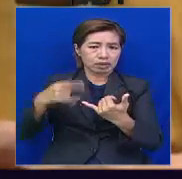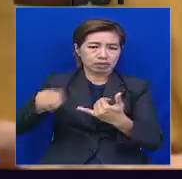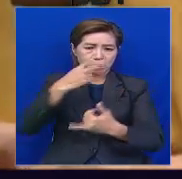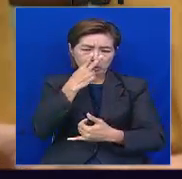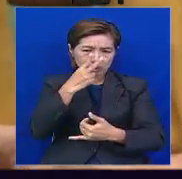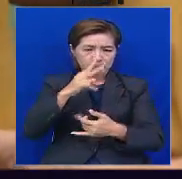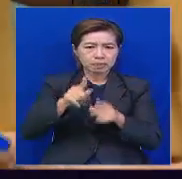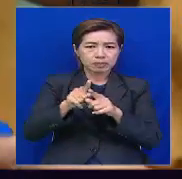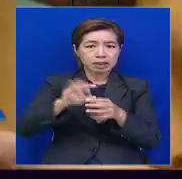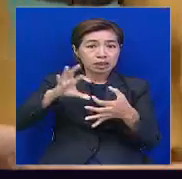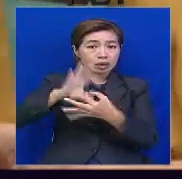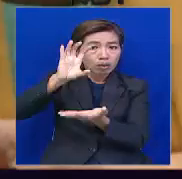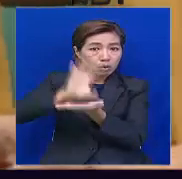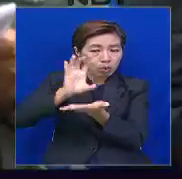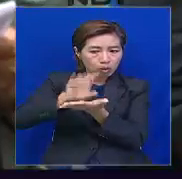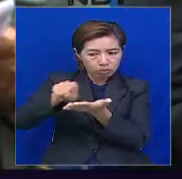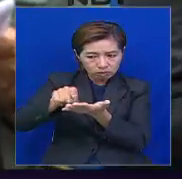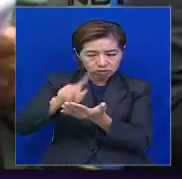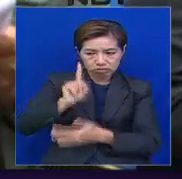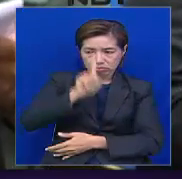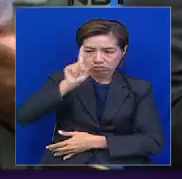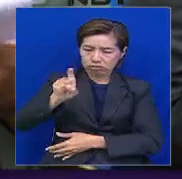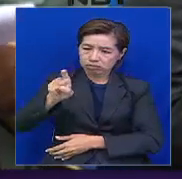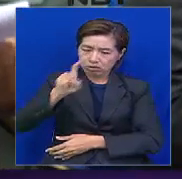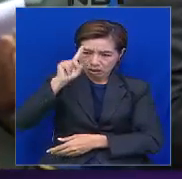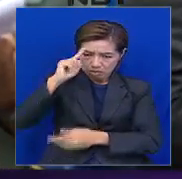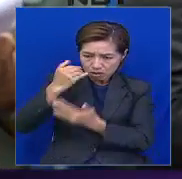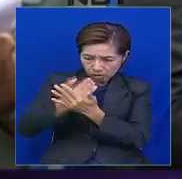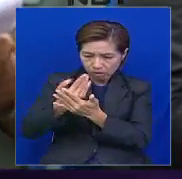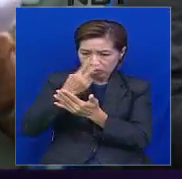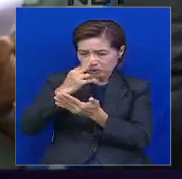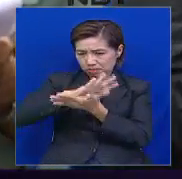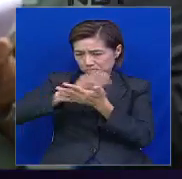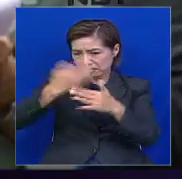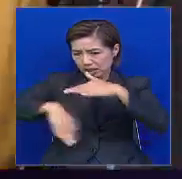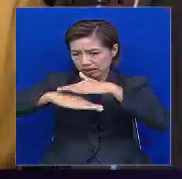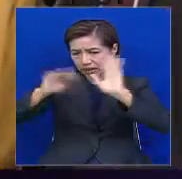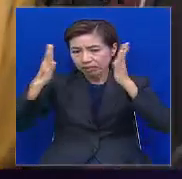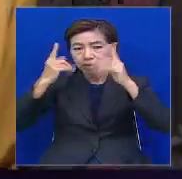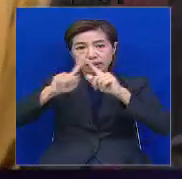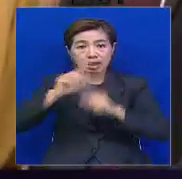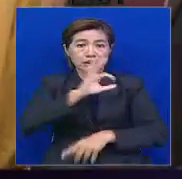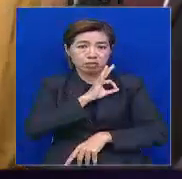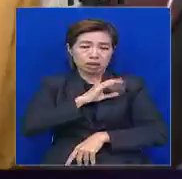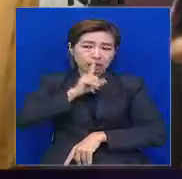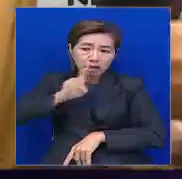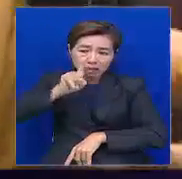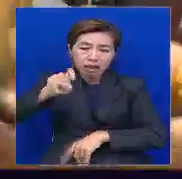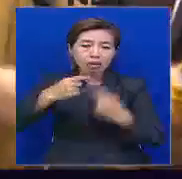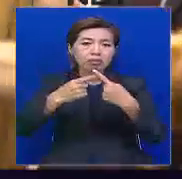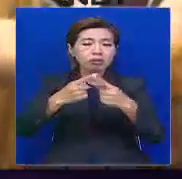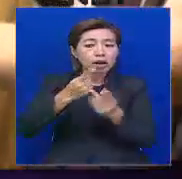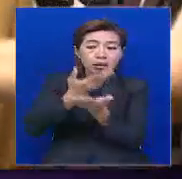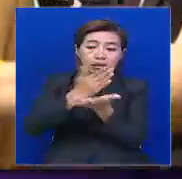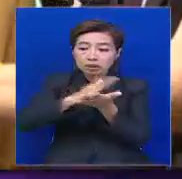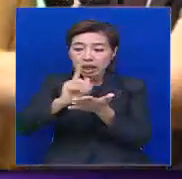ดยเฉพาะการใช้จ่ายงบประมาณซึ่งมีข้อกังขาว่าจะมีการดำเนินการที่ไม่โปร่งใสแม้สมาชิกจะพยายามซักถามรายละเอียดการใช้